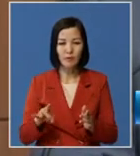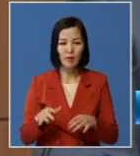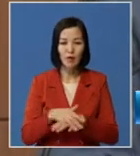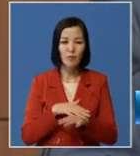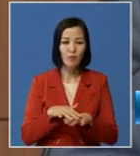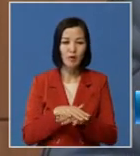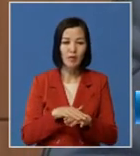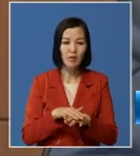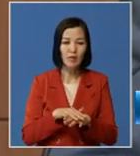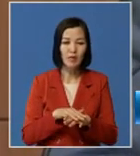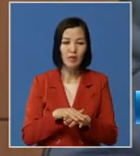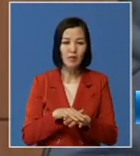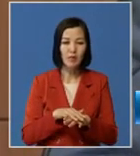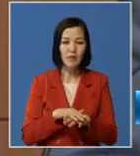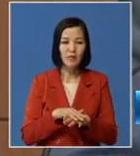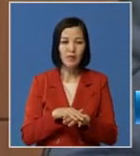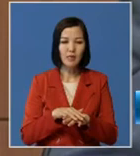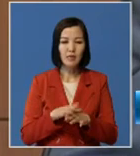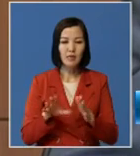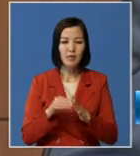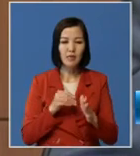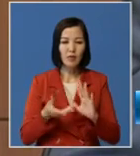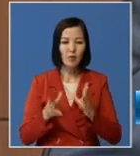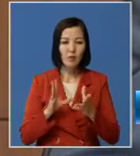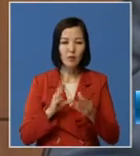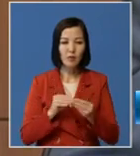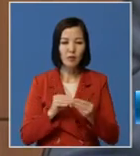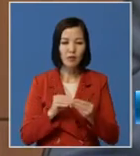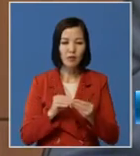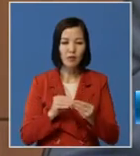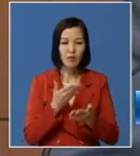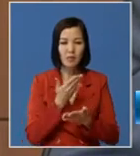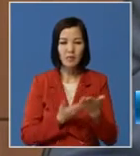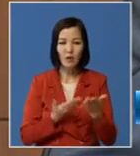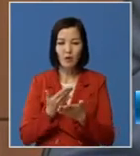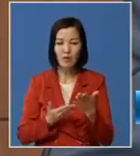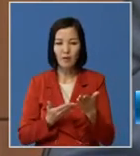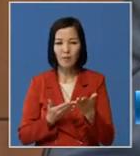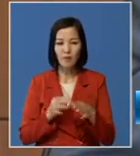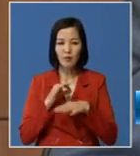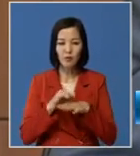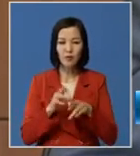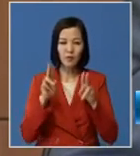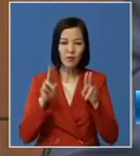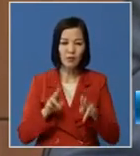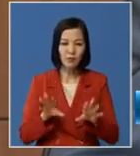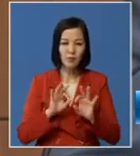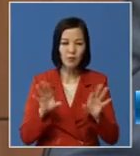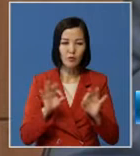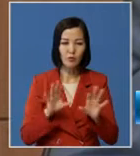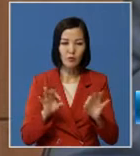бұқаралық ақпарат құралдарында сайлау бойынша сауалнама жүргізу тәртібін түсіндіріп,